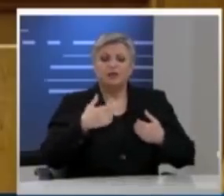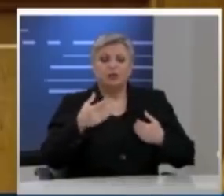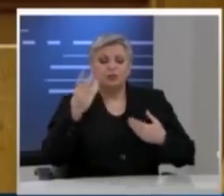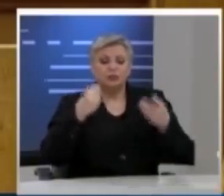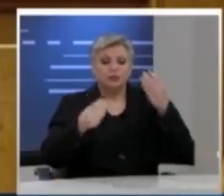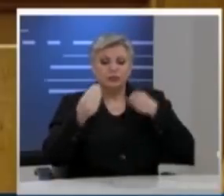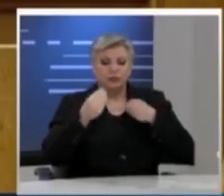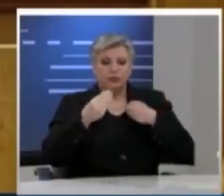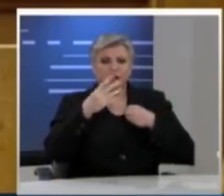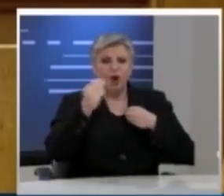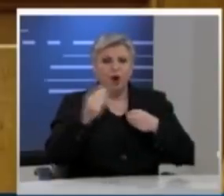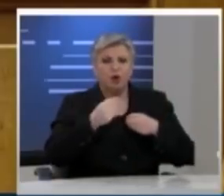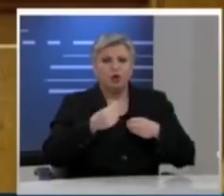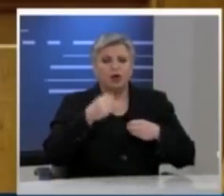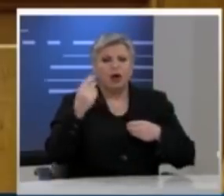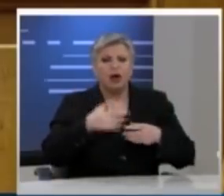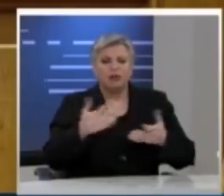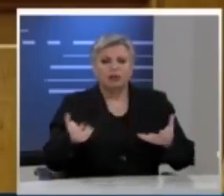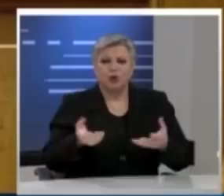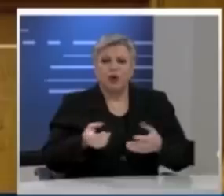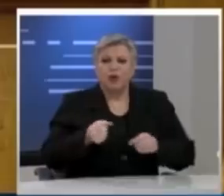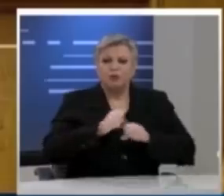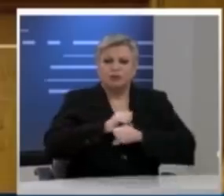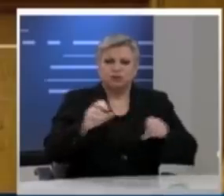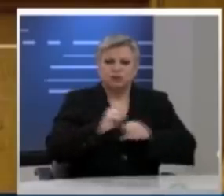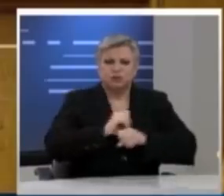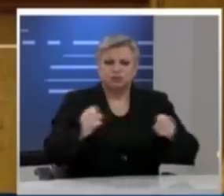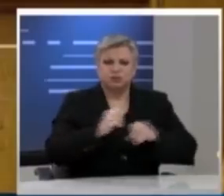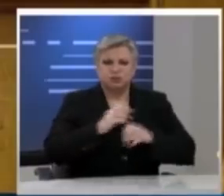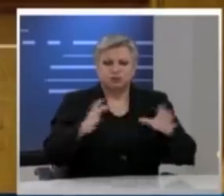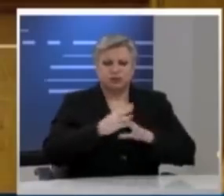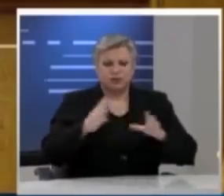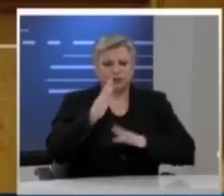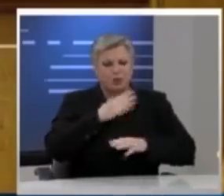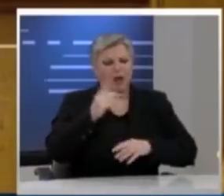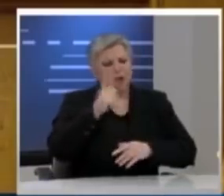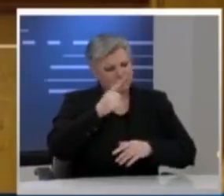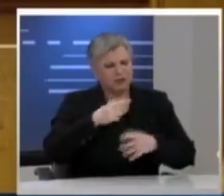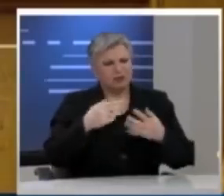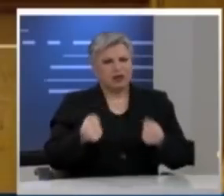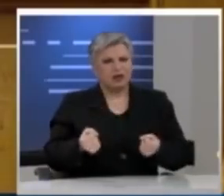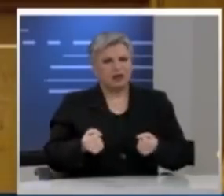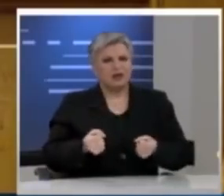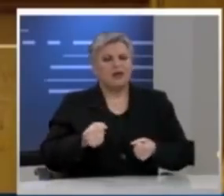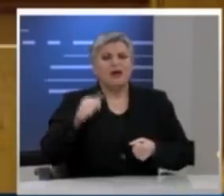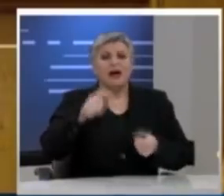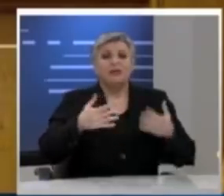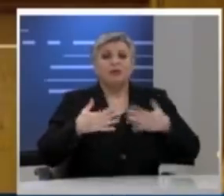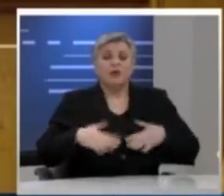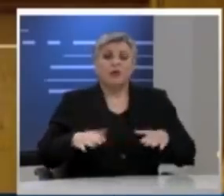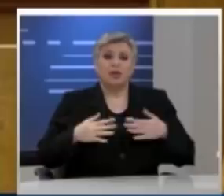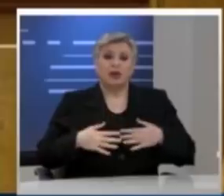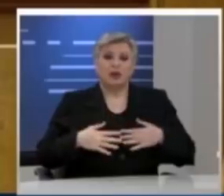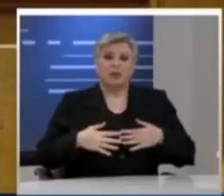παραπληροφόρησης να αποκτούν επιστημονικό κριτήριο αυτό το σχολείο φωνάζει πως όλοι οι